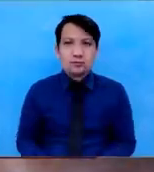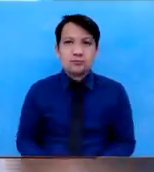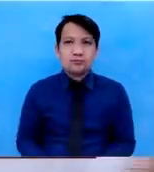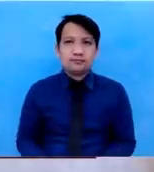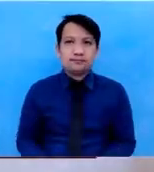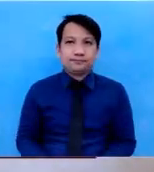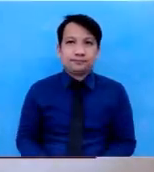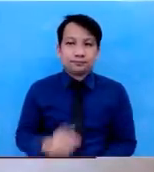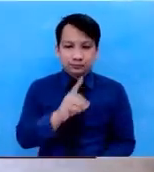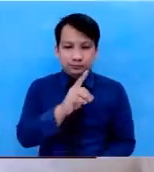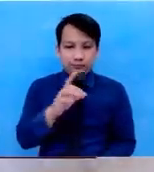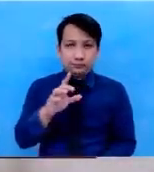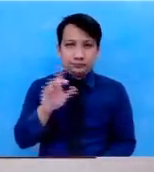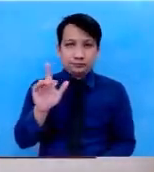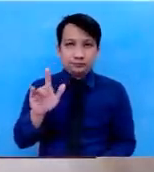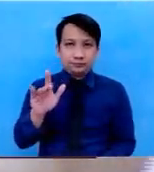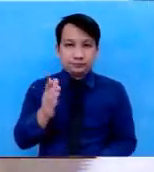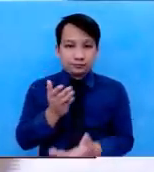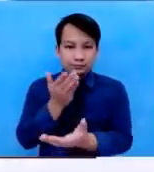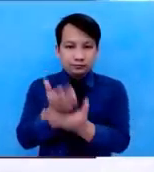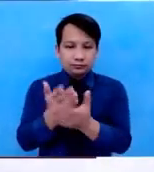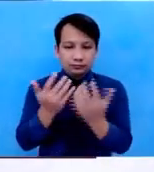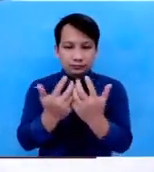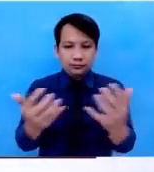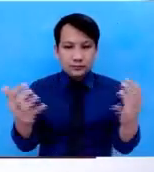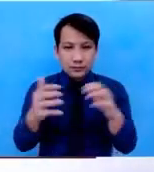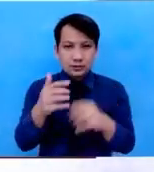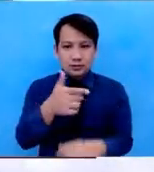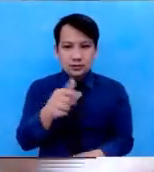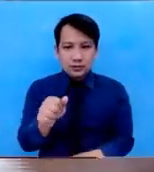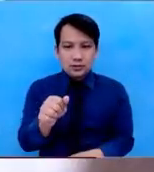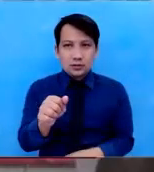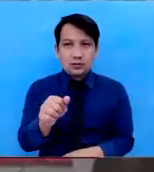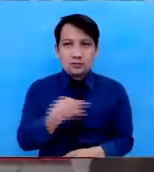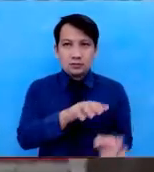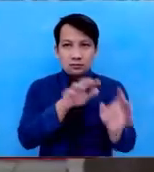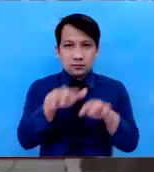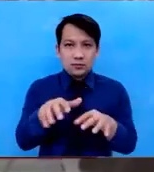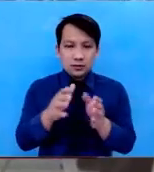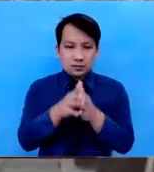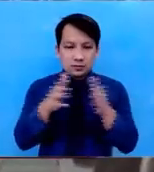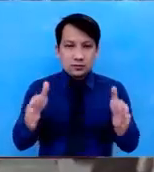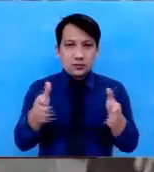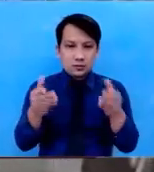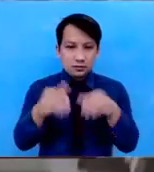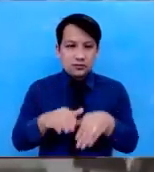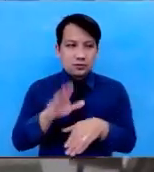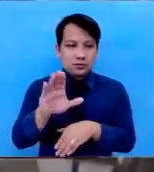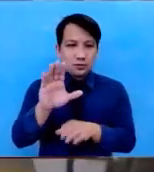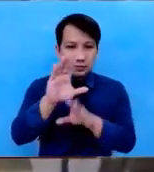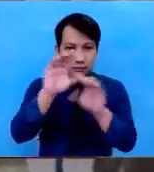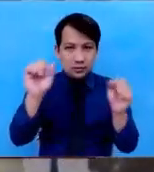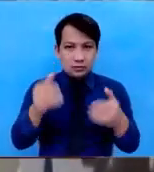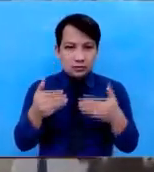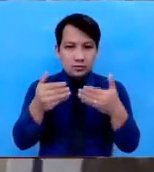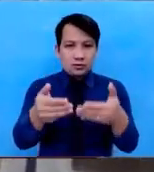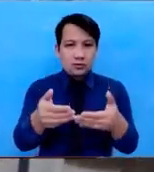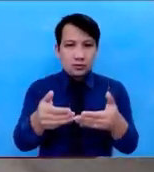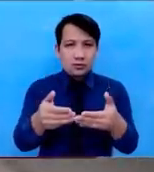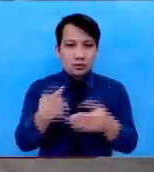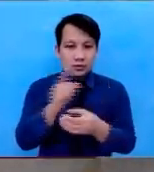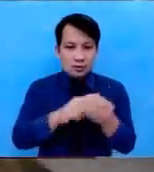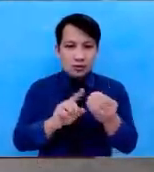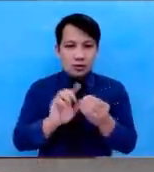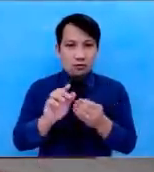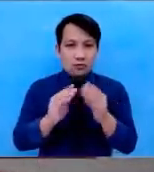world leaders ang kasama sa General Assembly, kaya isa itong malaking chance sa Pangulo para maitulak ang mga tungkol sa pagpapalago